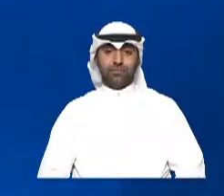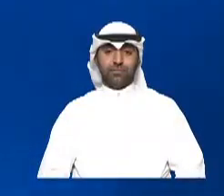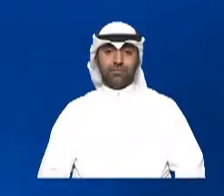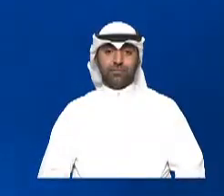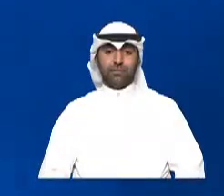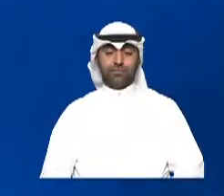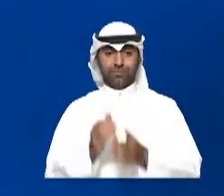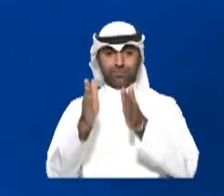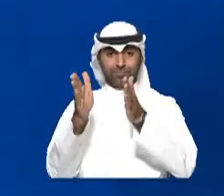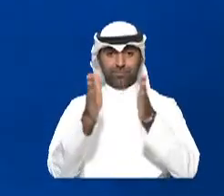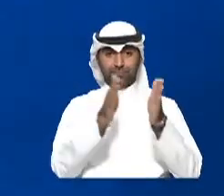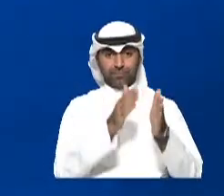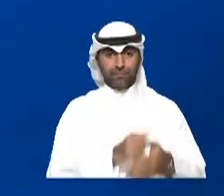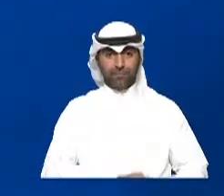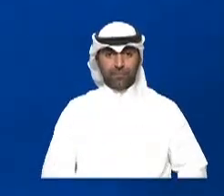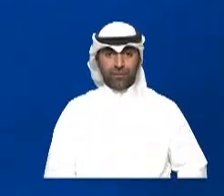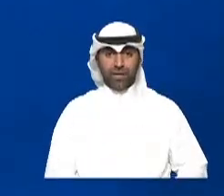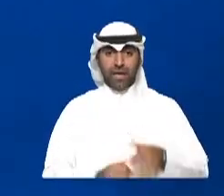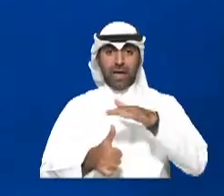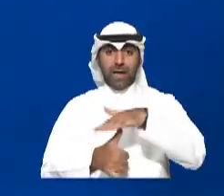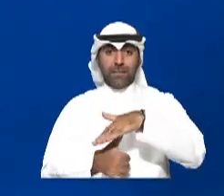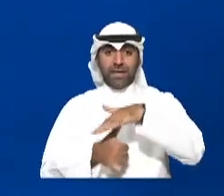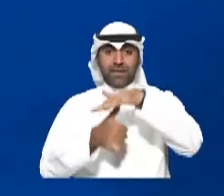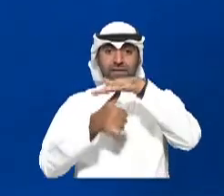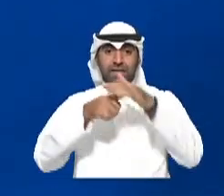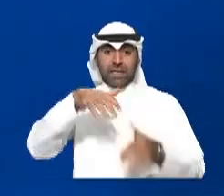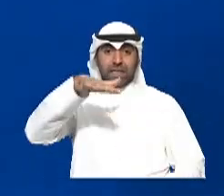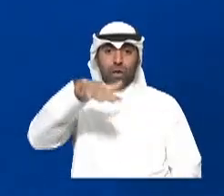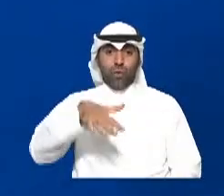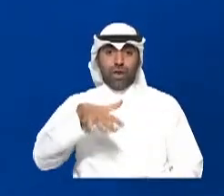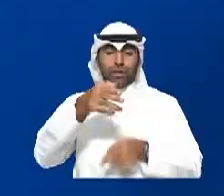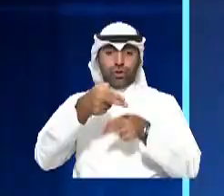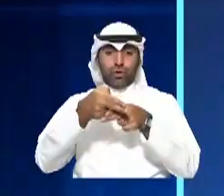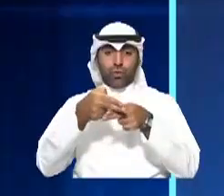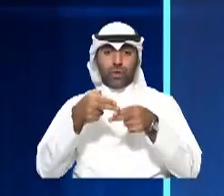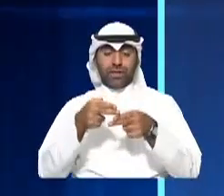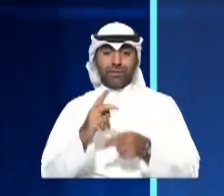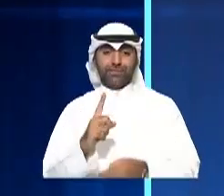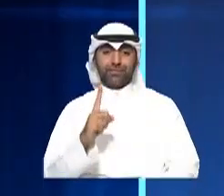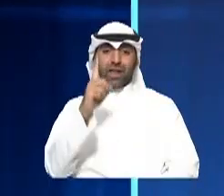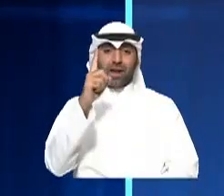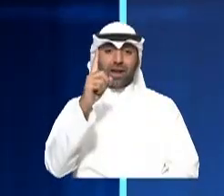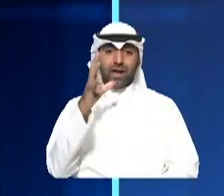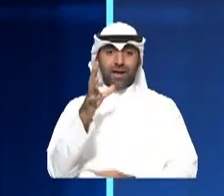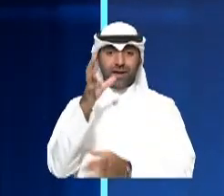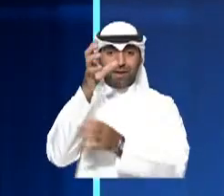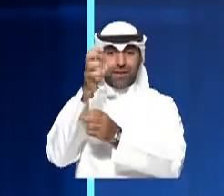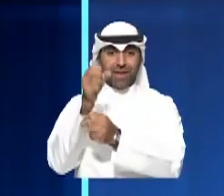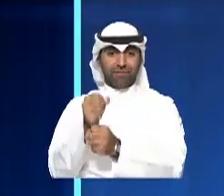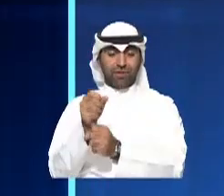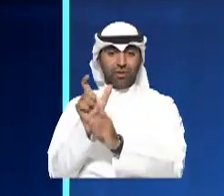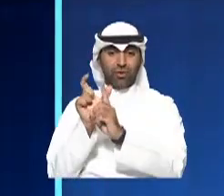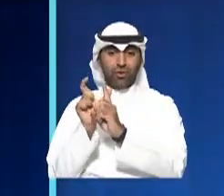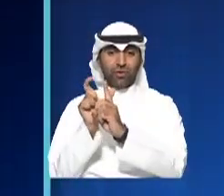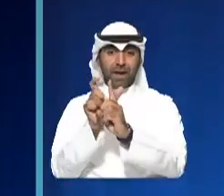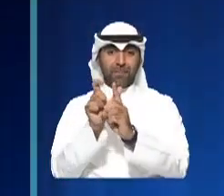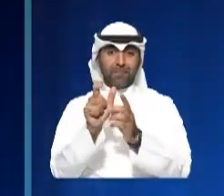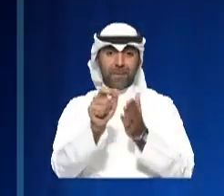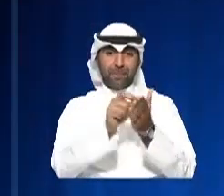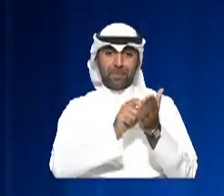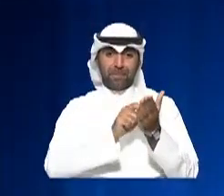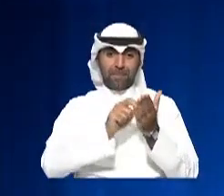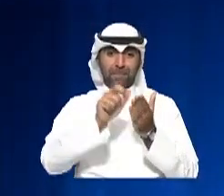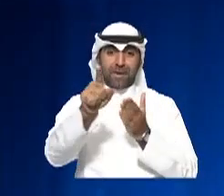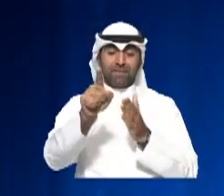بعث حضرة صاحب السمو أمير البلاد الشيخ نواف الأحمد الجابر الصباح حفظه الله ورعاه ببرقية تهنئة إلى فخامة